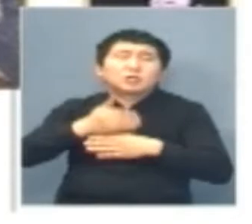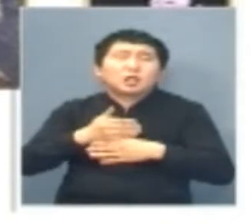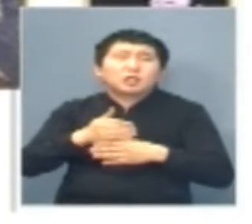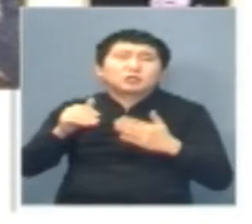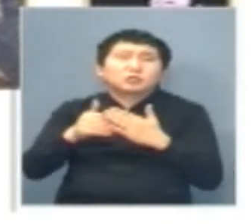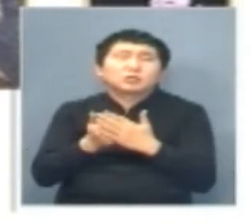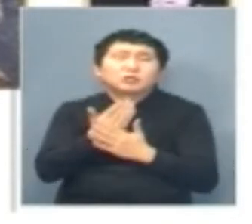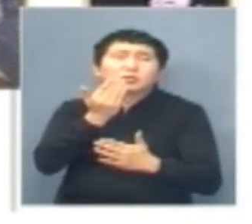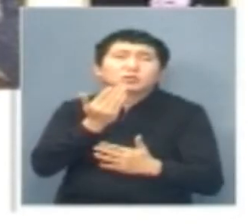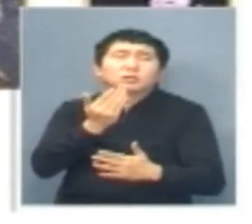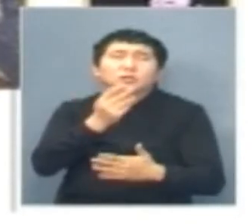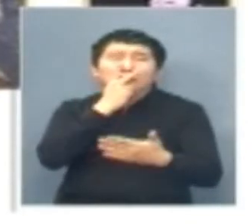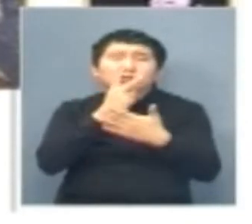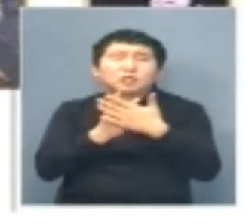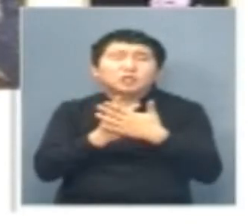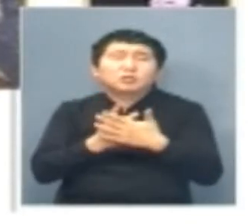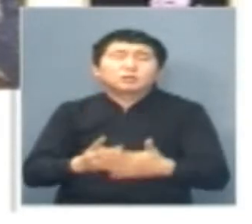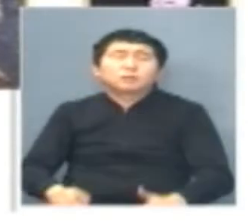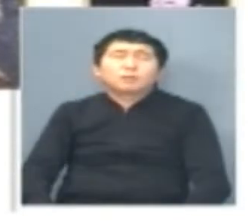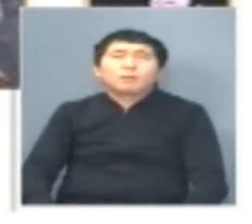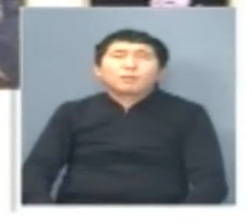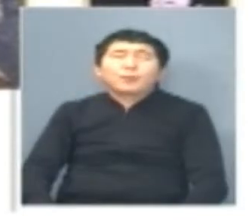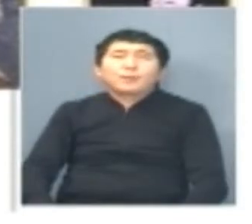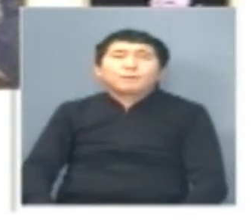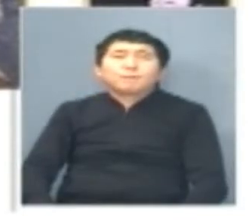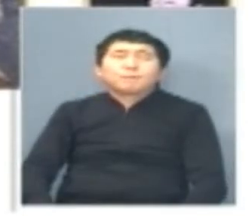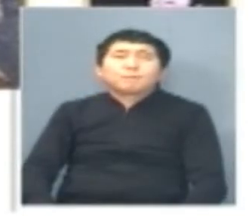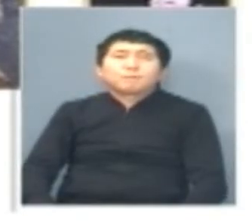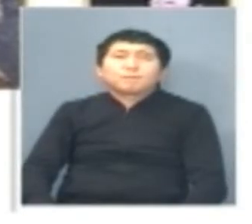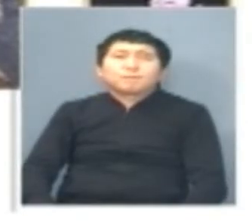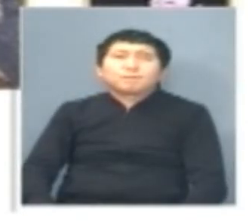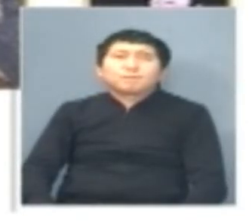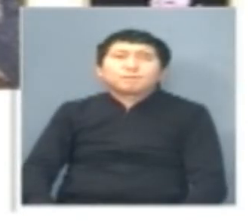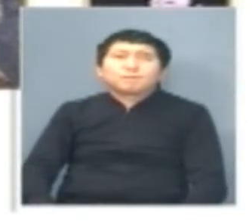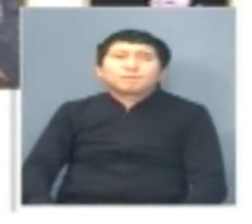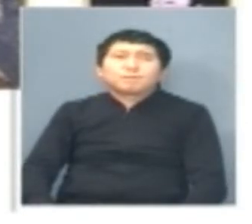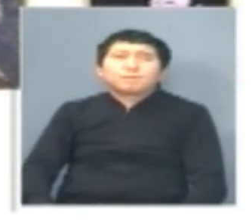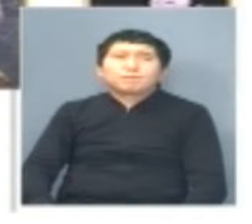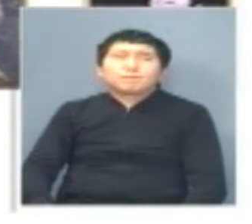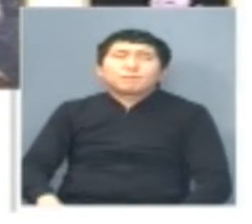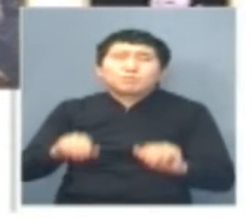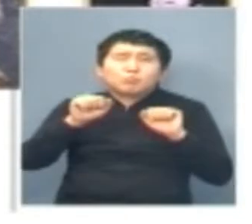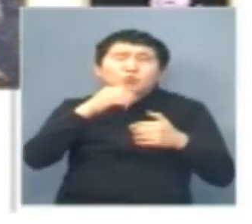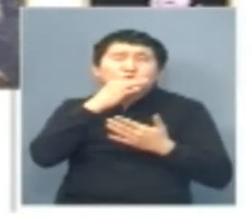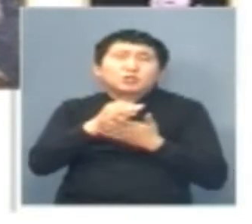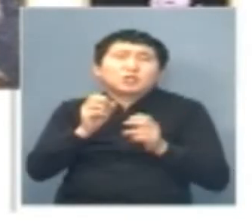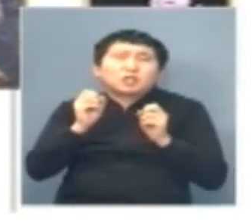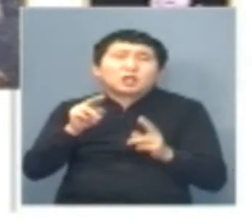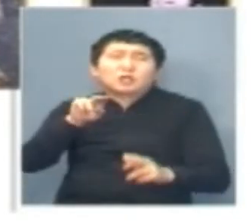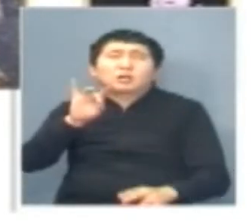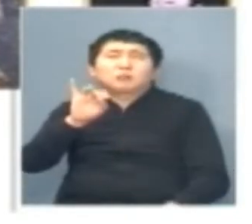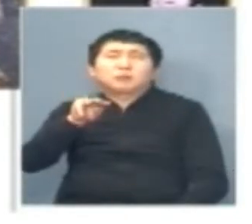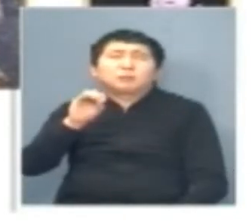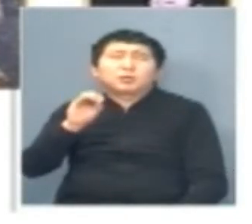жаңа көзқараспен көрерменге ұсынып отырмыз. Бұл өзі жалпы премьера деп айтсақ болады, өйткені көп қойылым алған спектакль